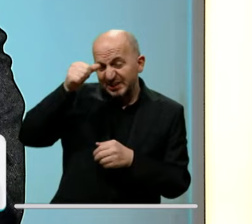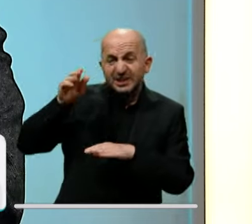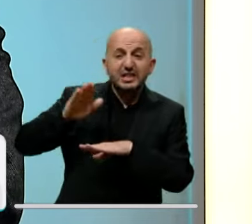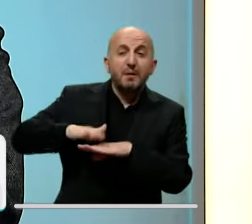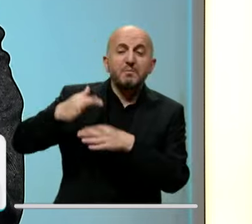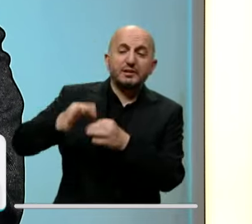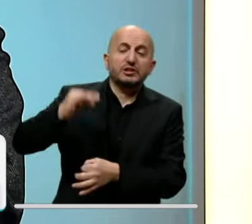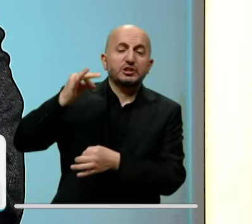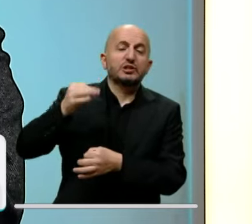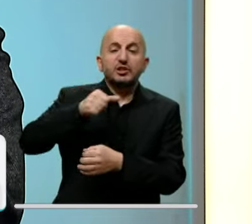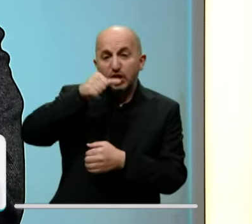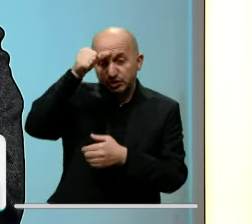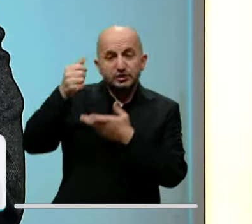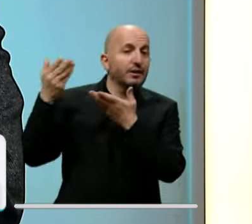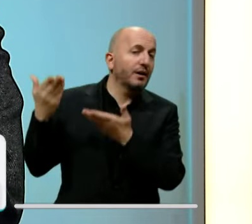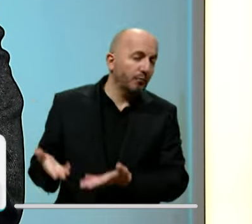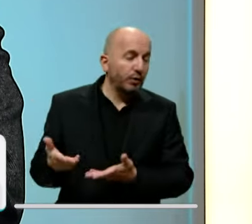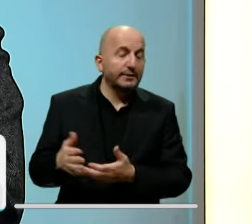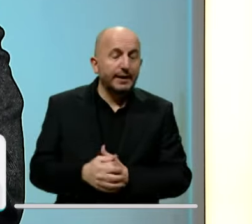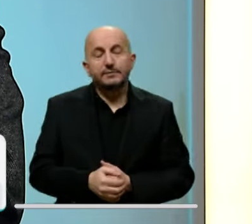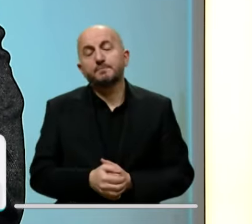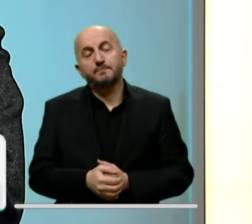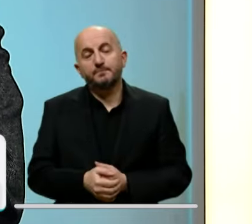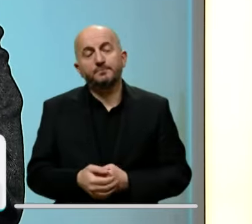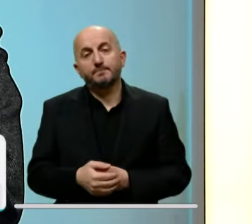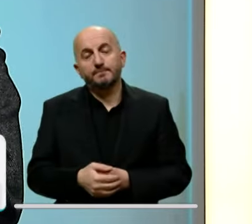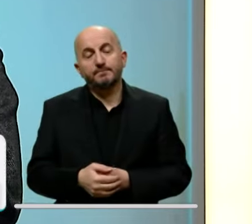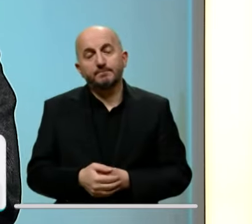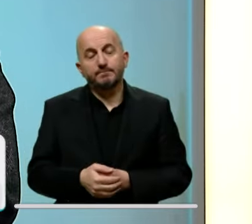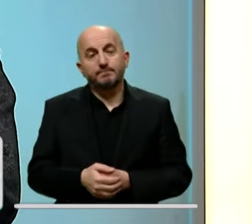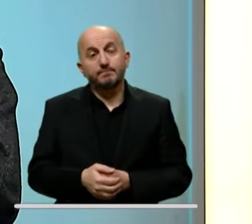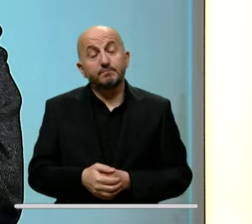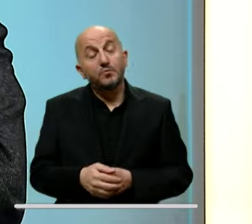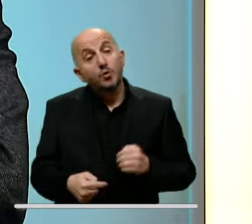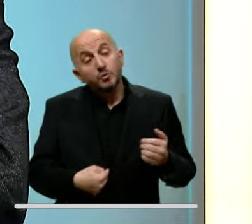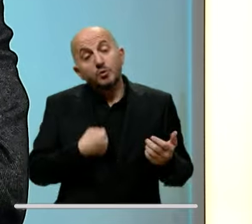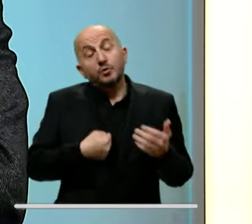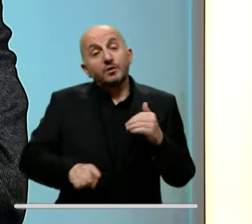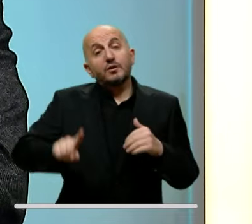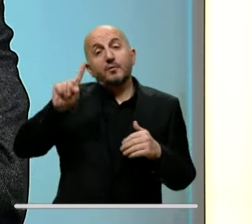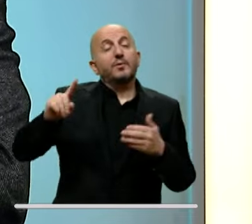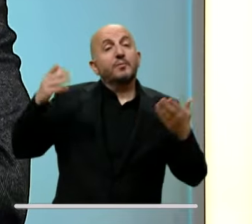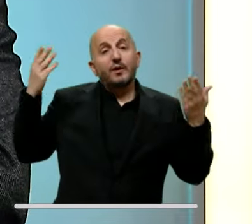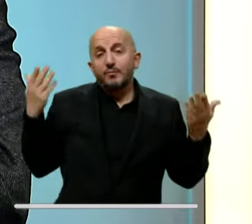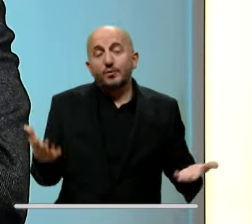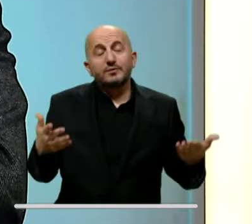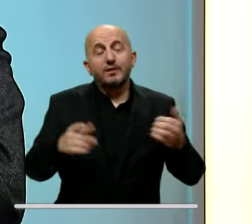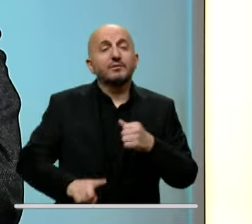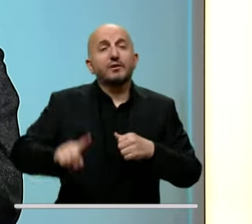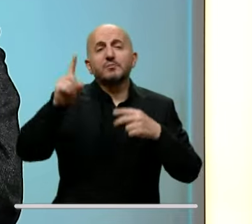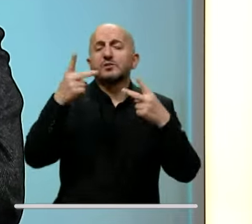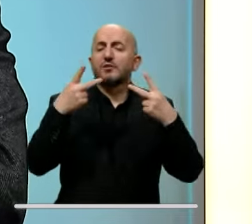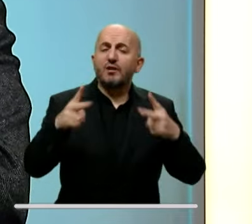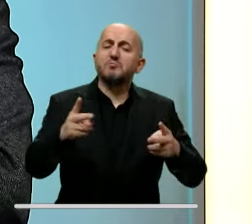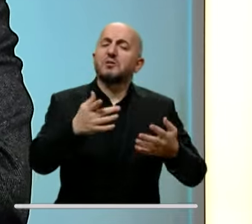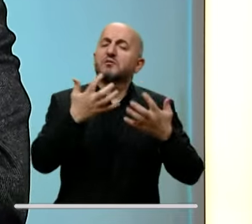haccını kabul eder böyle de bedel olarak gitmiş olabilir yani gitmiş olabilir umulur ki Rabbim kabul eder rabbimin rahmeti